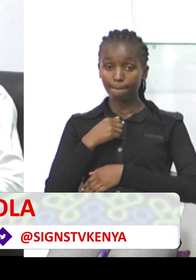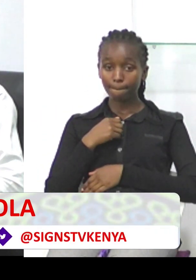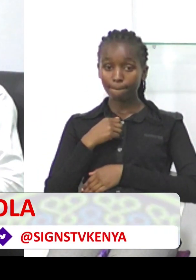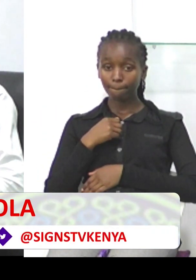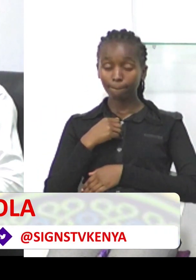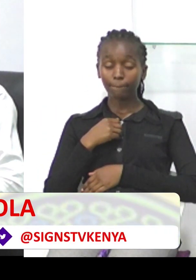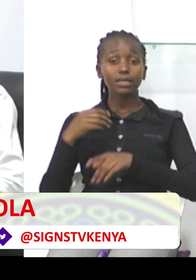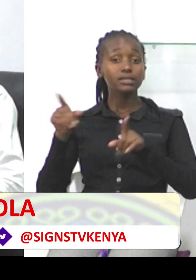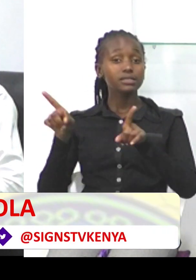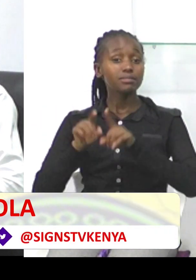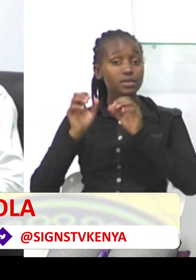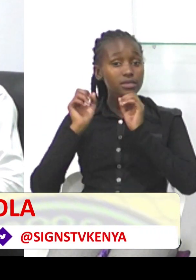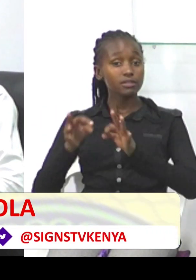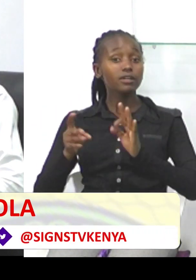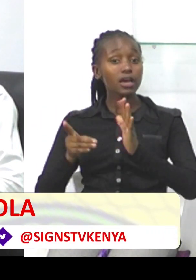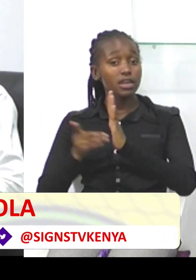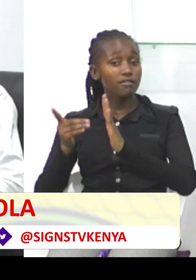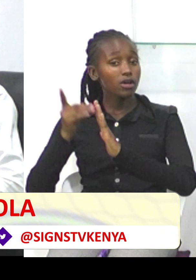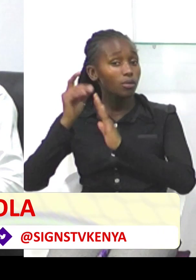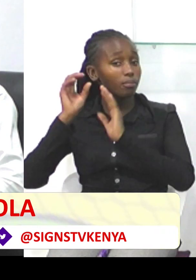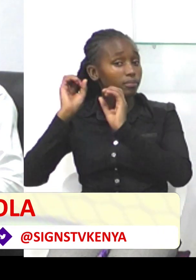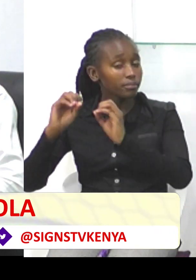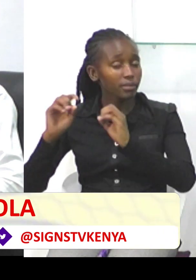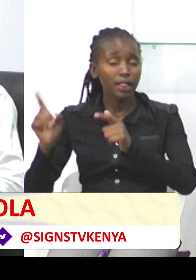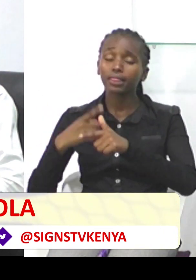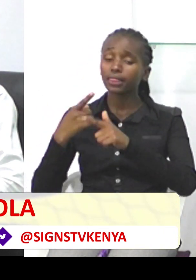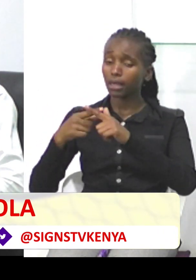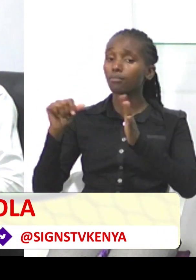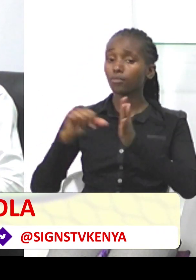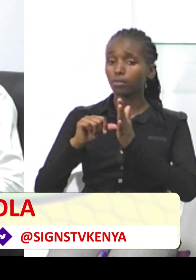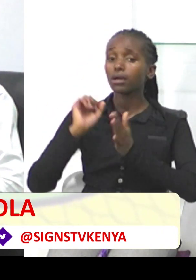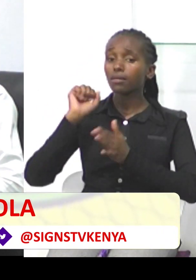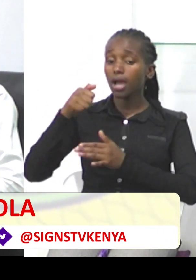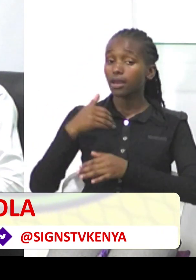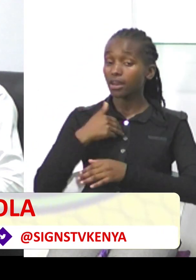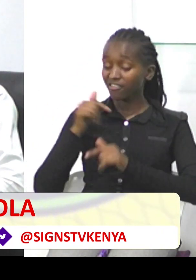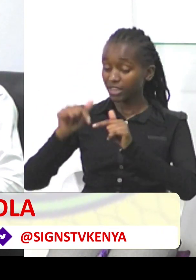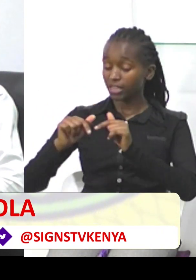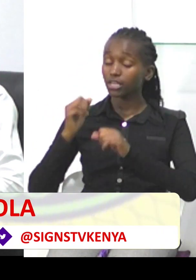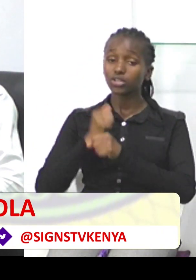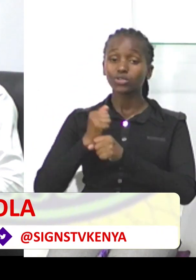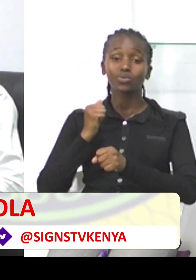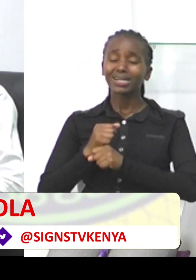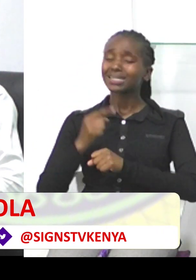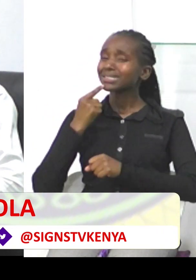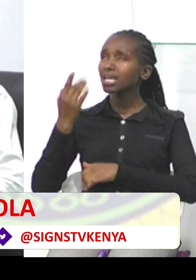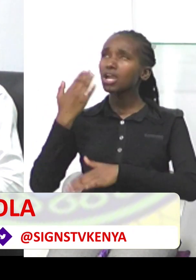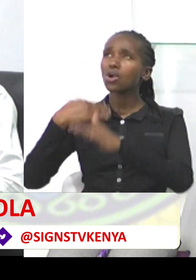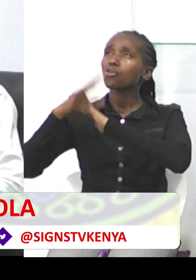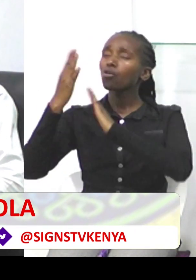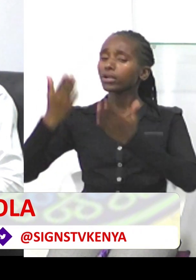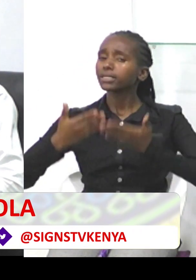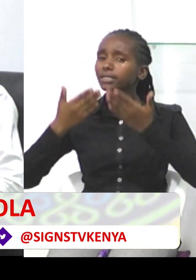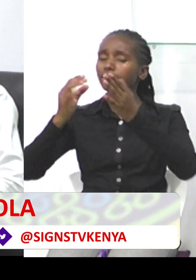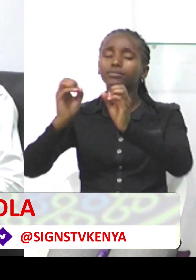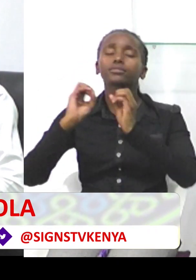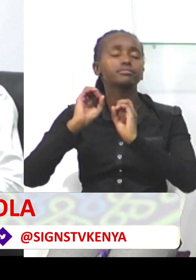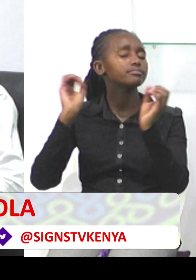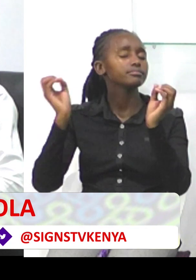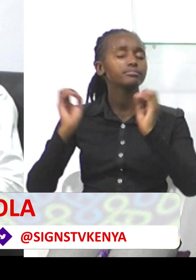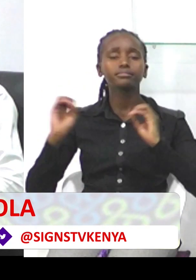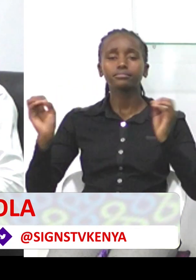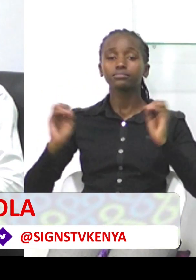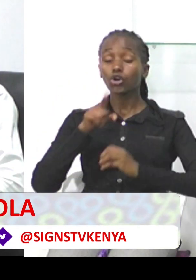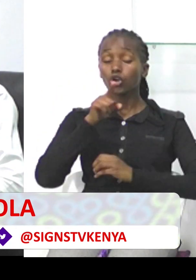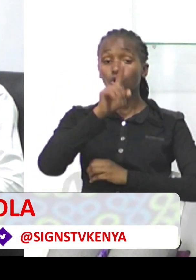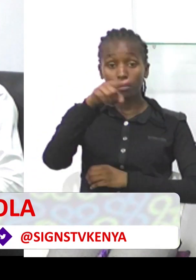usiposonga mbele uko na shida katika huduma ya Mungu. Maana hauta blame Mungu eti Mungu amekunyima, hapana, ni wewe utakuwa na shida.